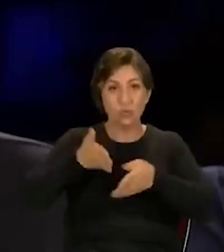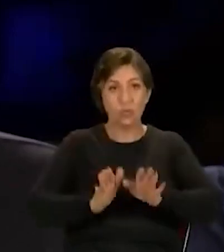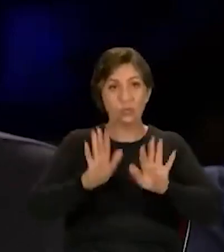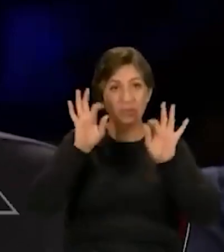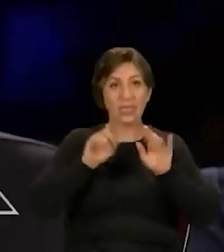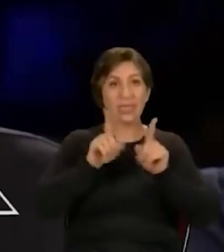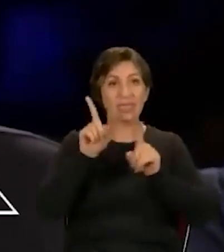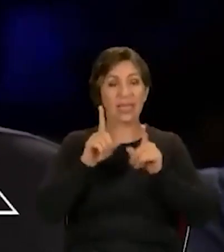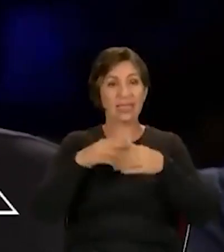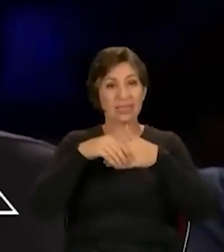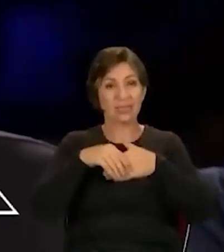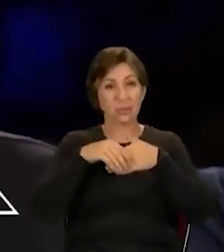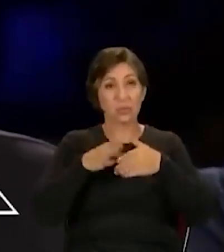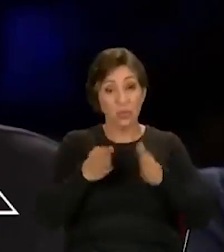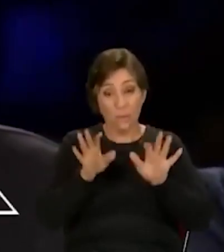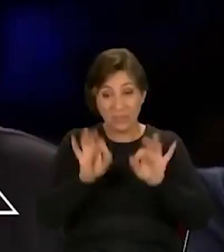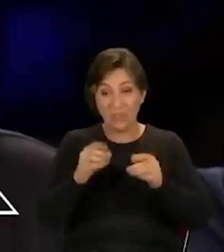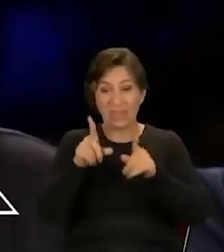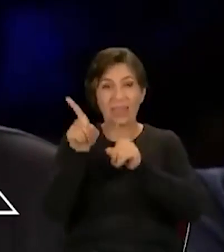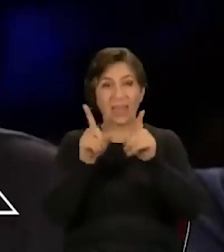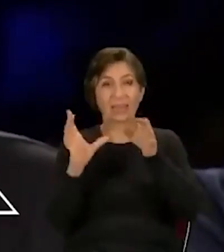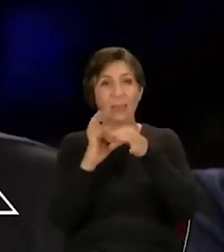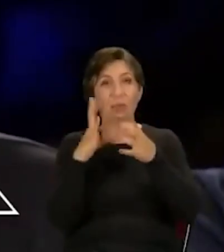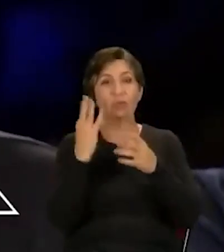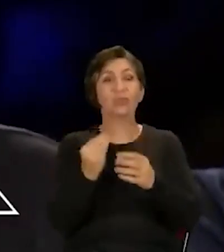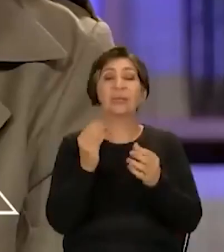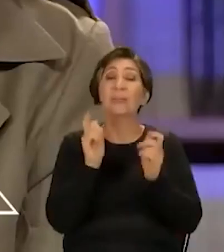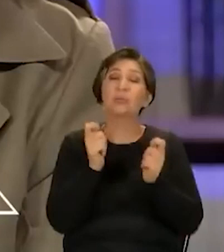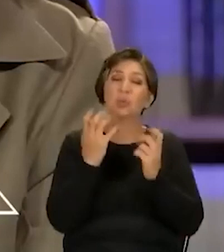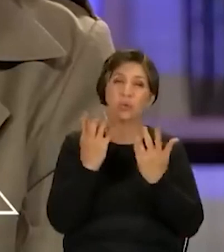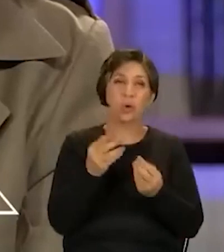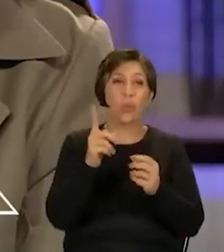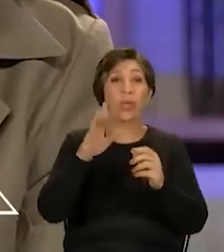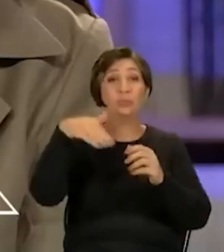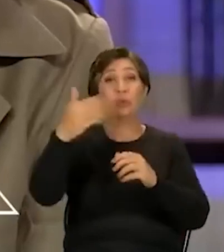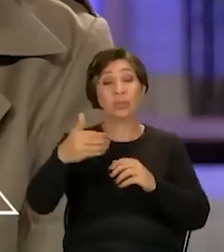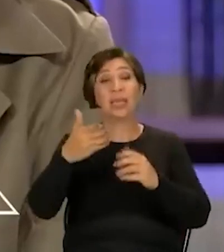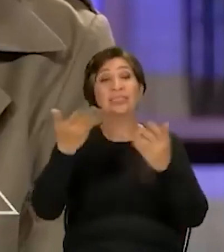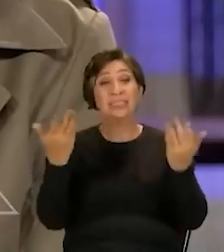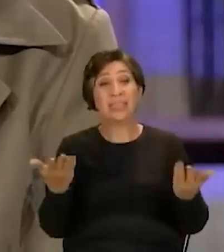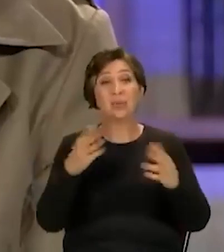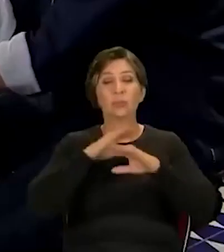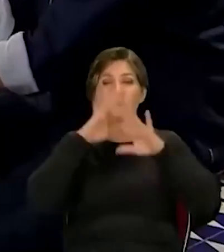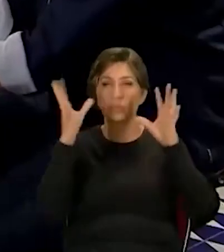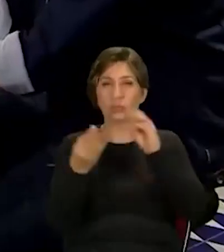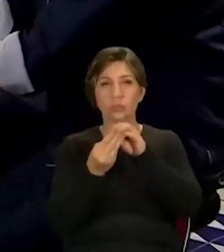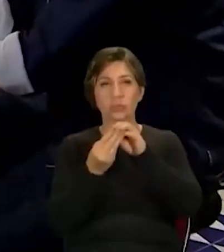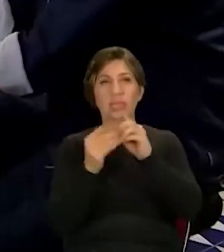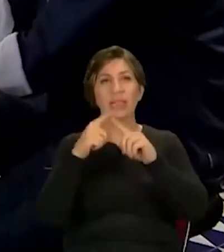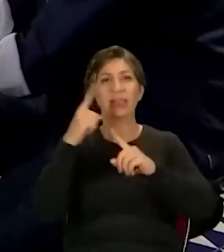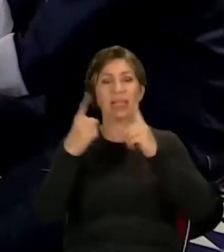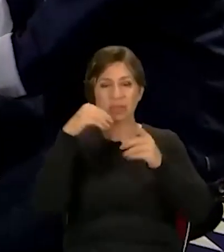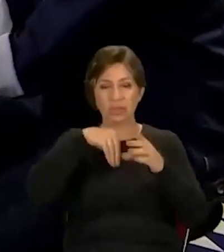itibaren internette tanışacak. Doğumundan itibaren. Yani buna mecbur kalacak. Ve ondan bir nesil sonrası da zaten tümleşik olarak teknoloji